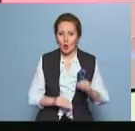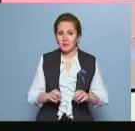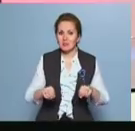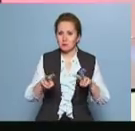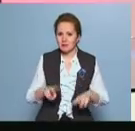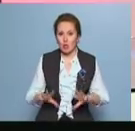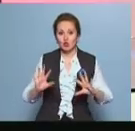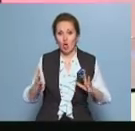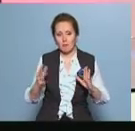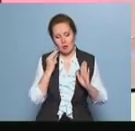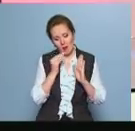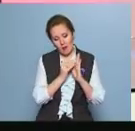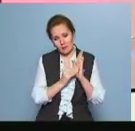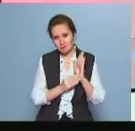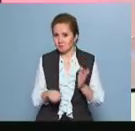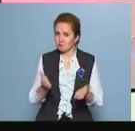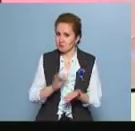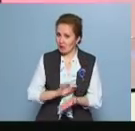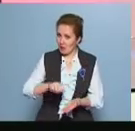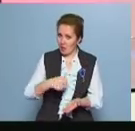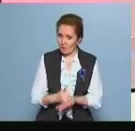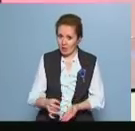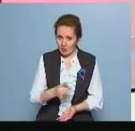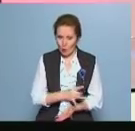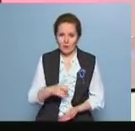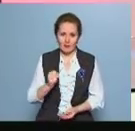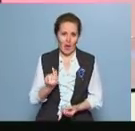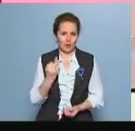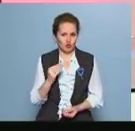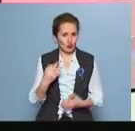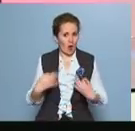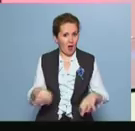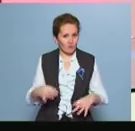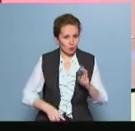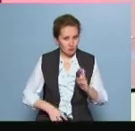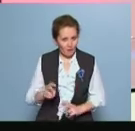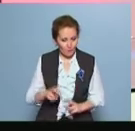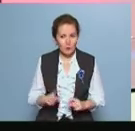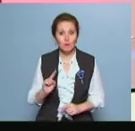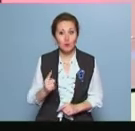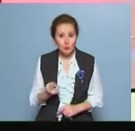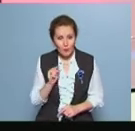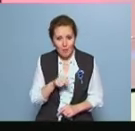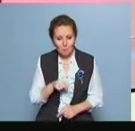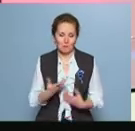календаре. Презентовал его глава региона на Ижевском автомобильном заводе. Почему там, все объяснит Илья Вихарев.